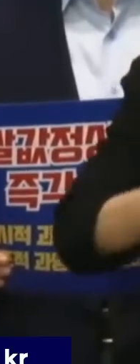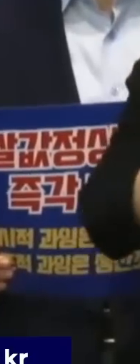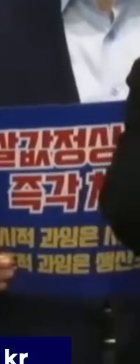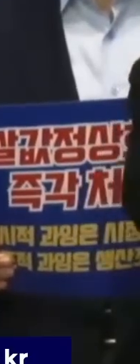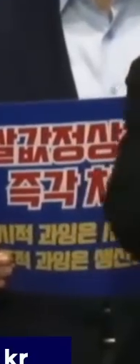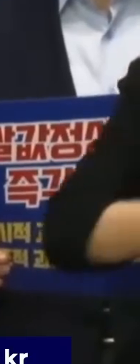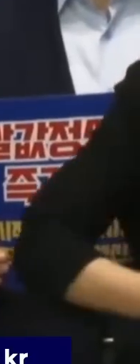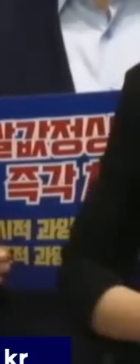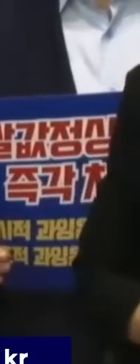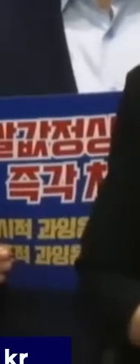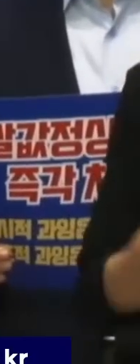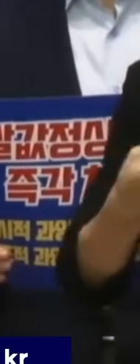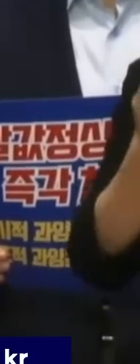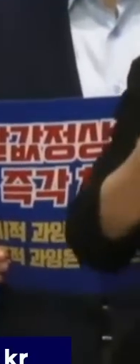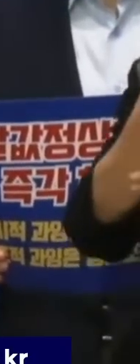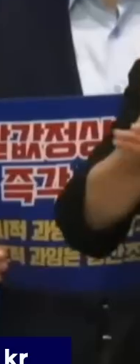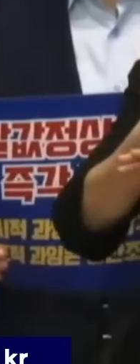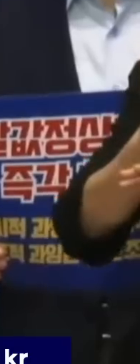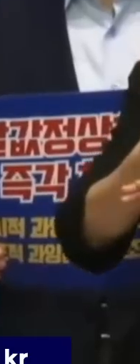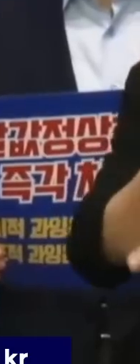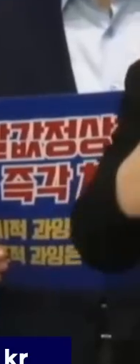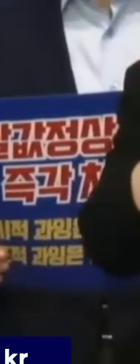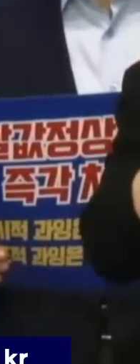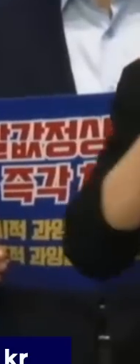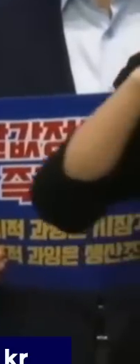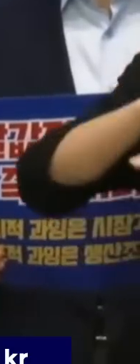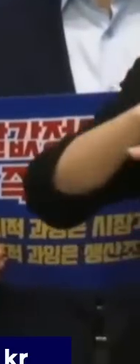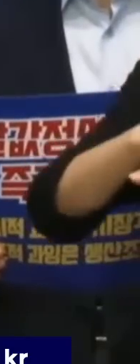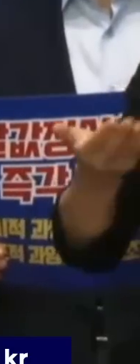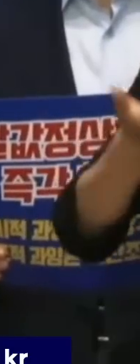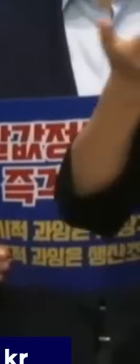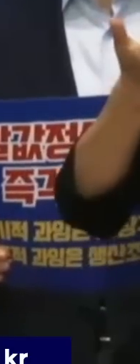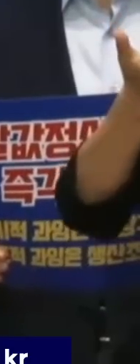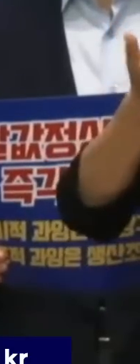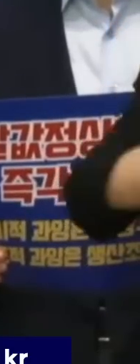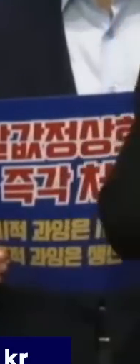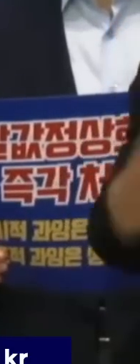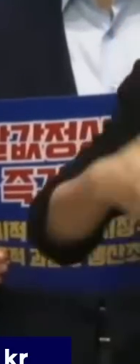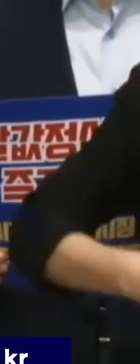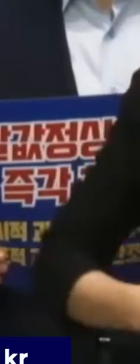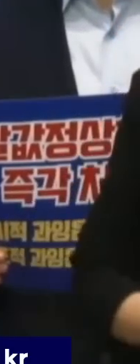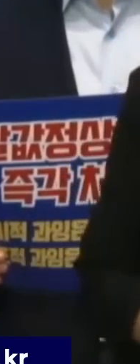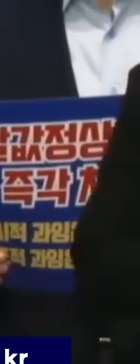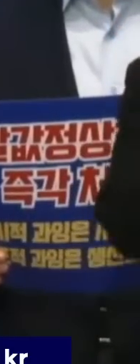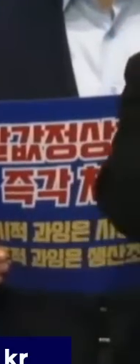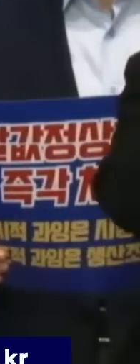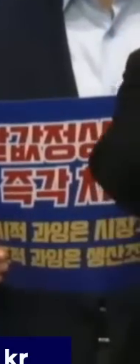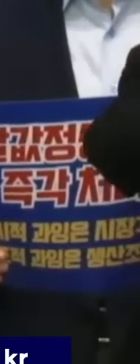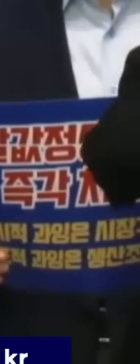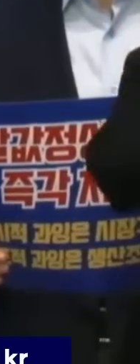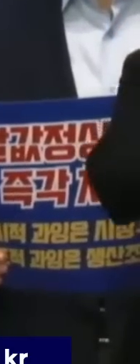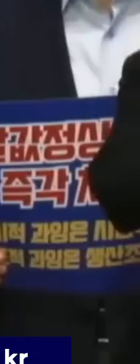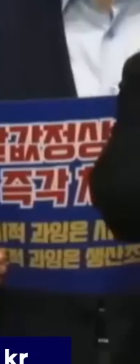타작물 재배와 같은 생산 면적 조정으로 해결해야 합니다. 해년마다 계속되는 과잉 생산을 언제까지 방치할